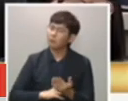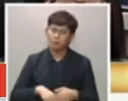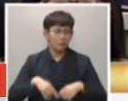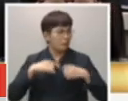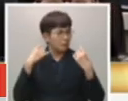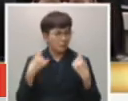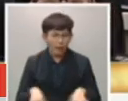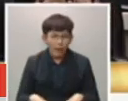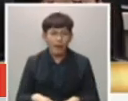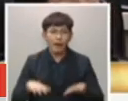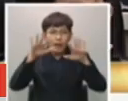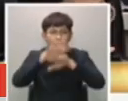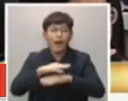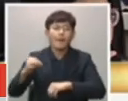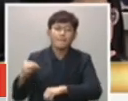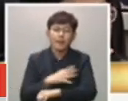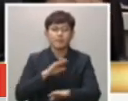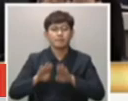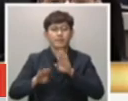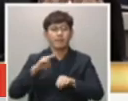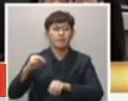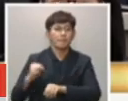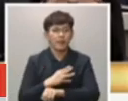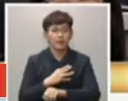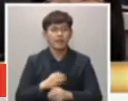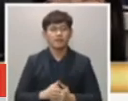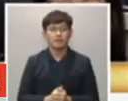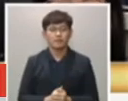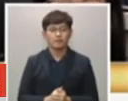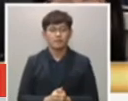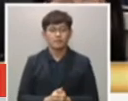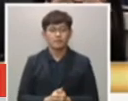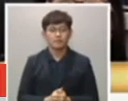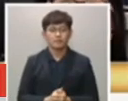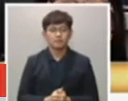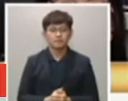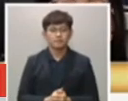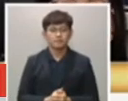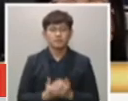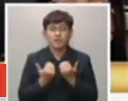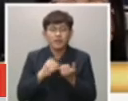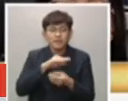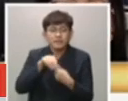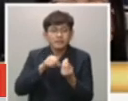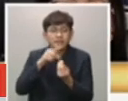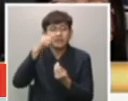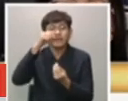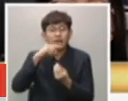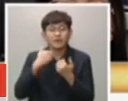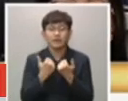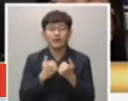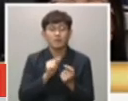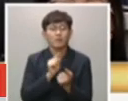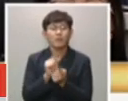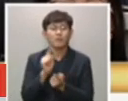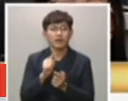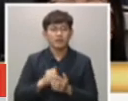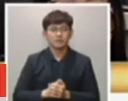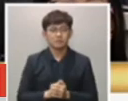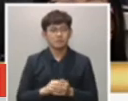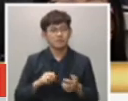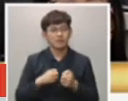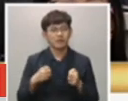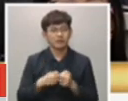เป็นมะเร็งป่วยหนักจริงๆภาพรวมเศรษฐกิจอย่างที่ได้เรียนไปเบื้องต้นตอนนี้มันอยู่ในช่วงขา